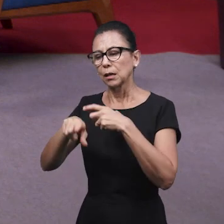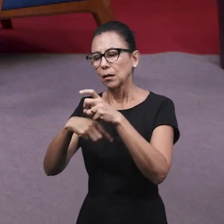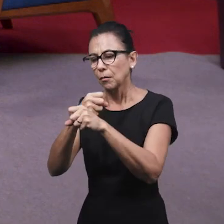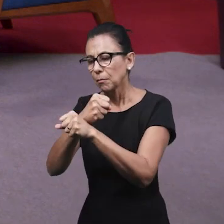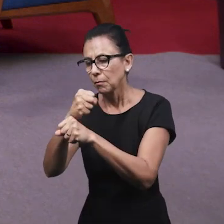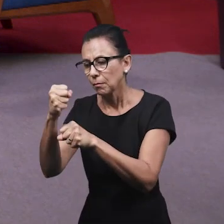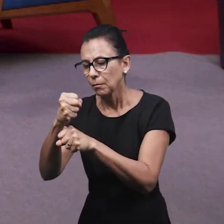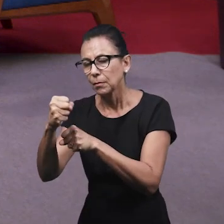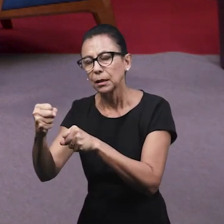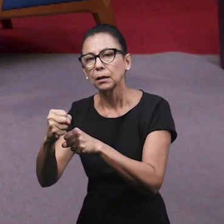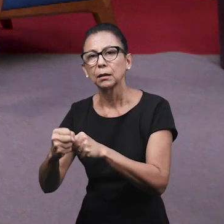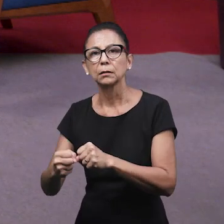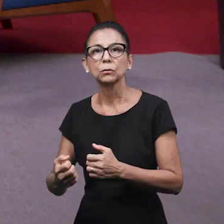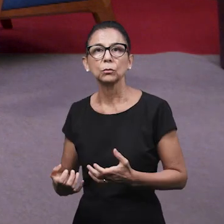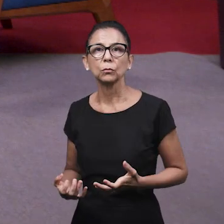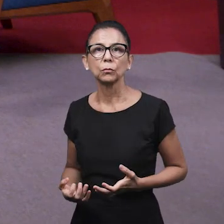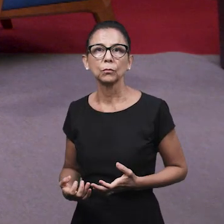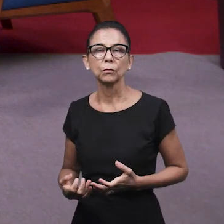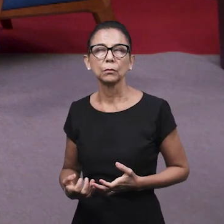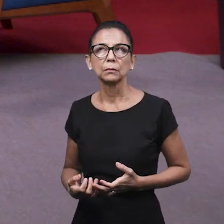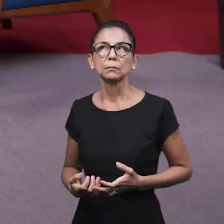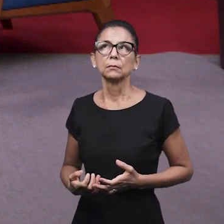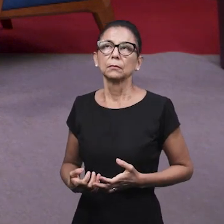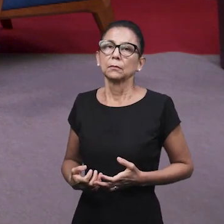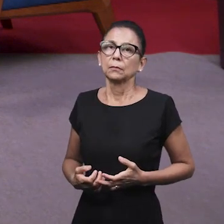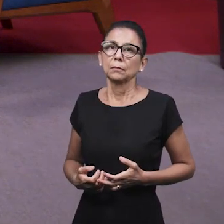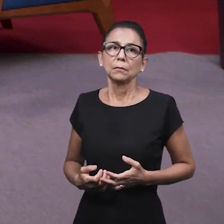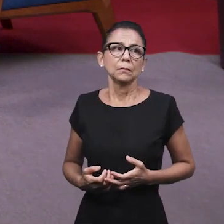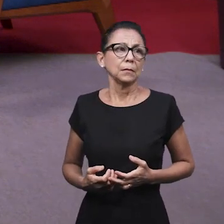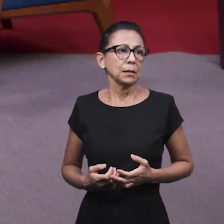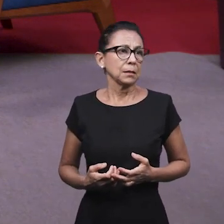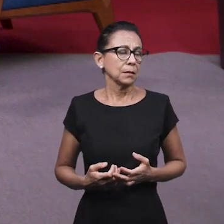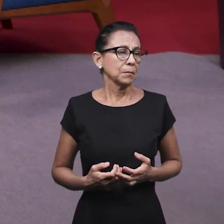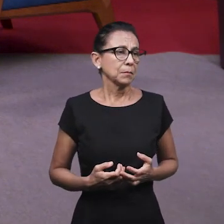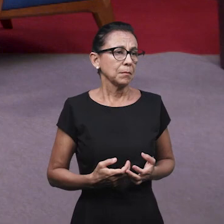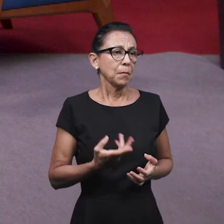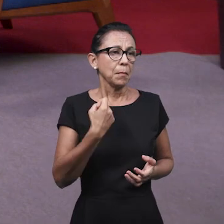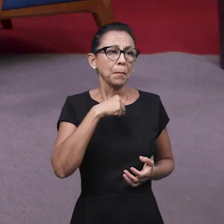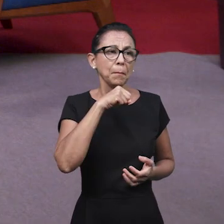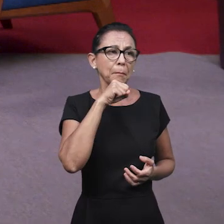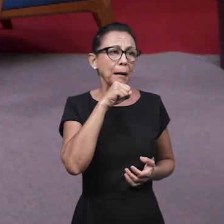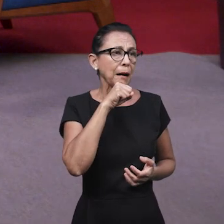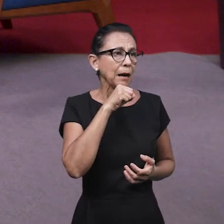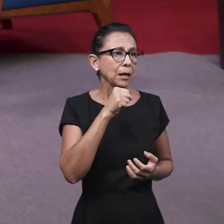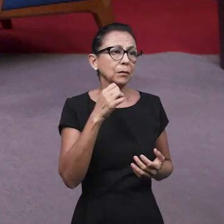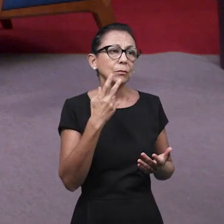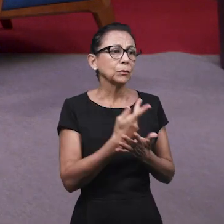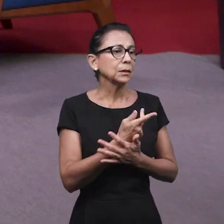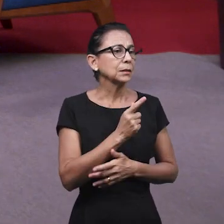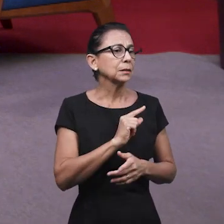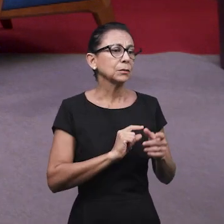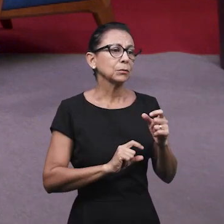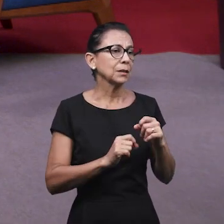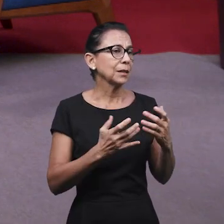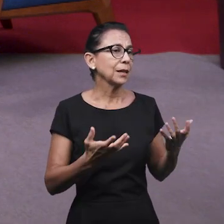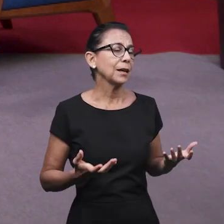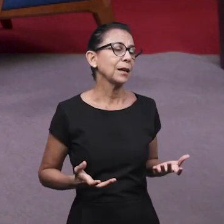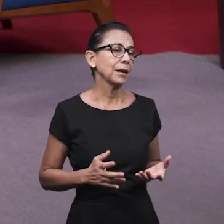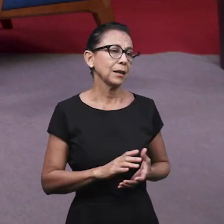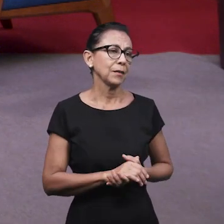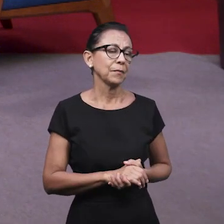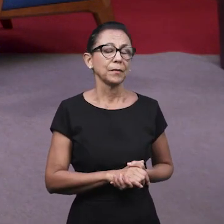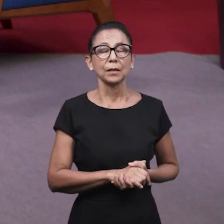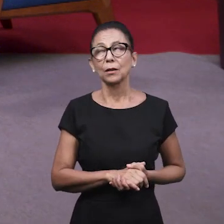Certainement, il disait, mon père, je suis ton fils, qu'est-ce qui se passe? Dieu va pouvoir, mon fils, pour soi l'agneau.